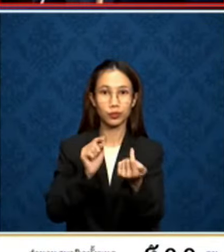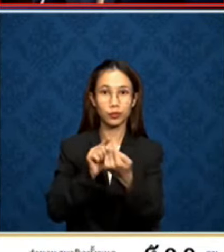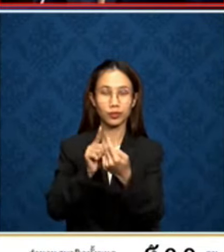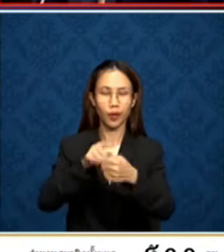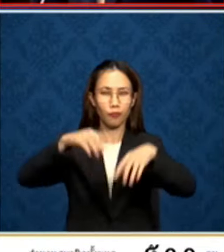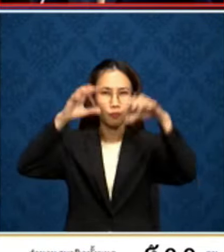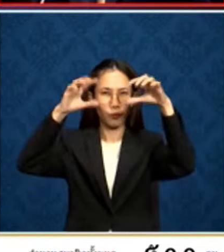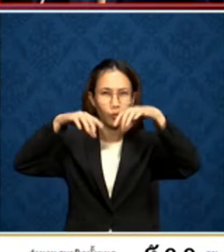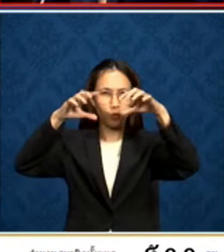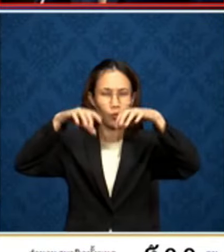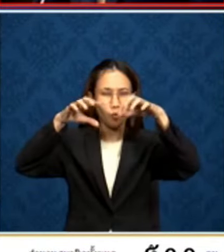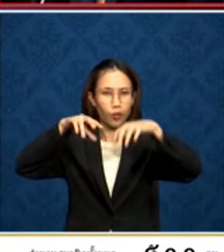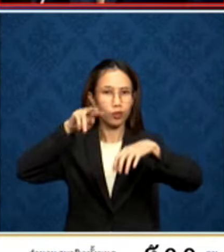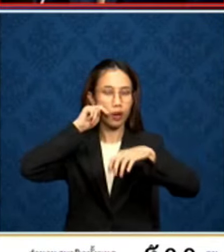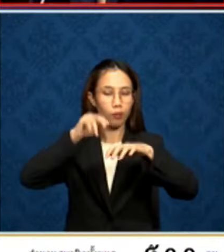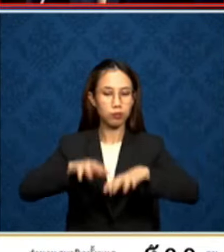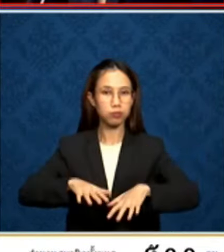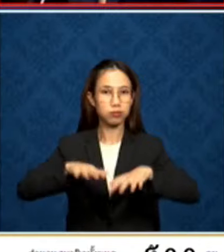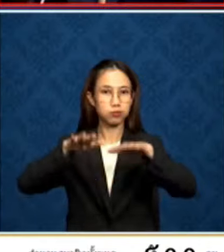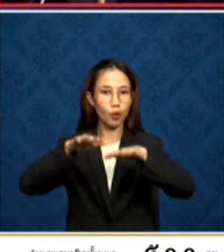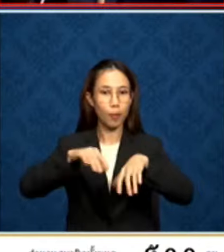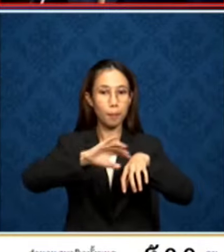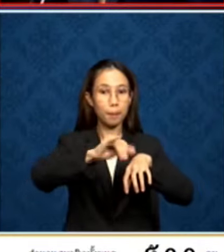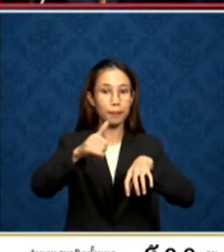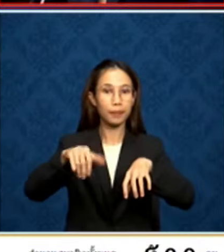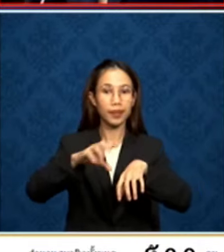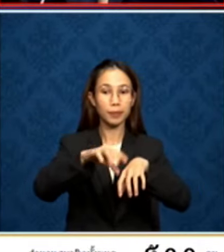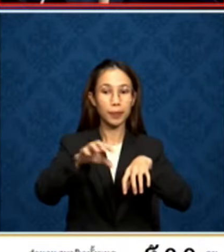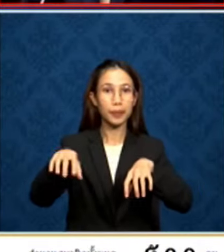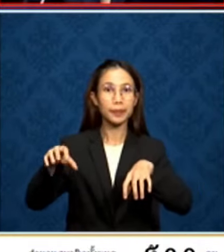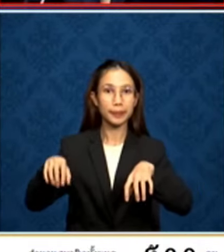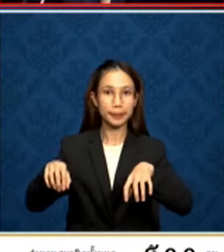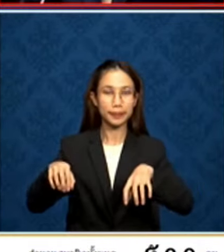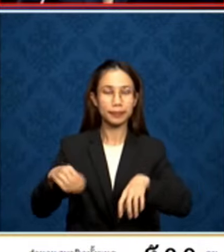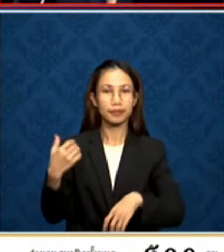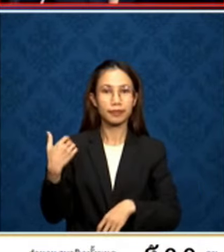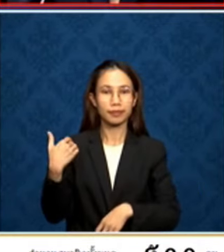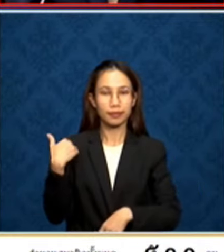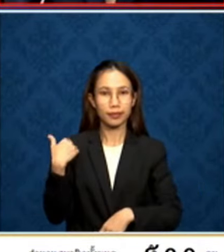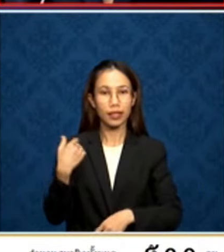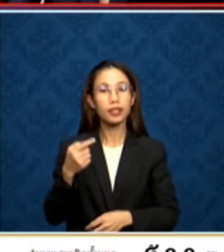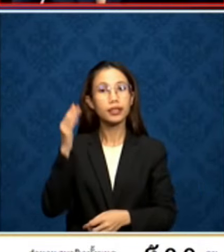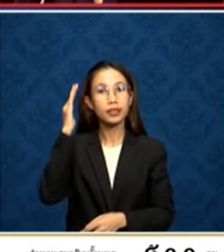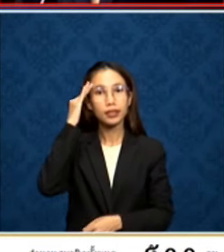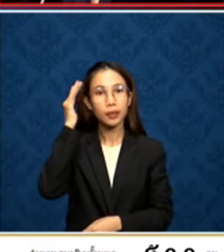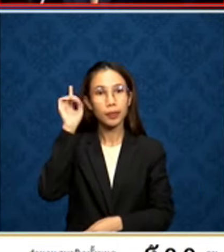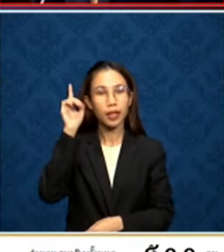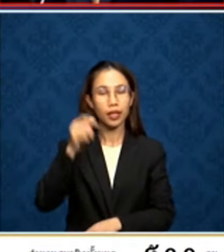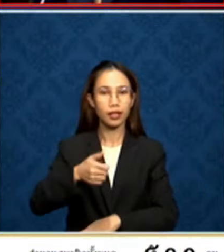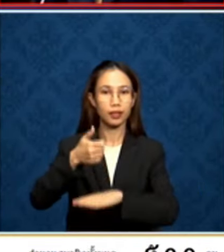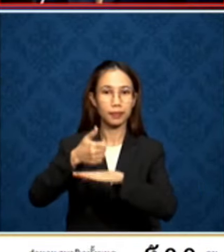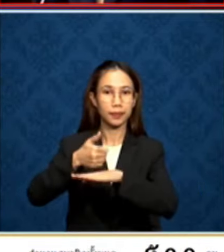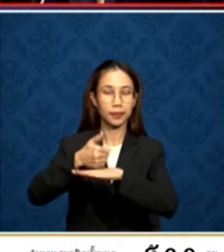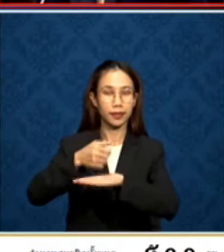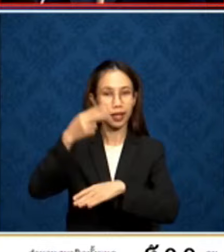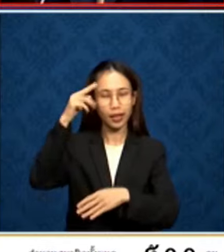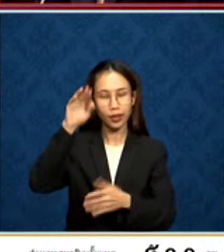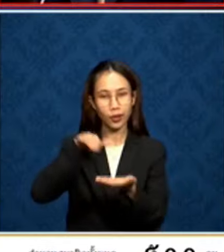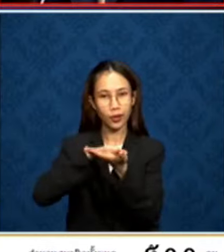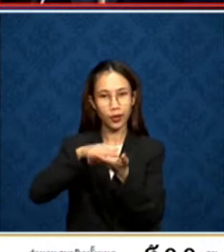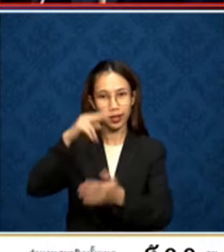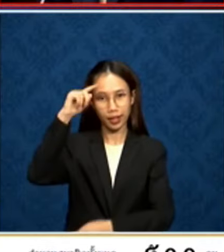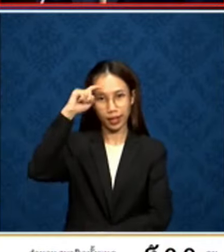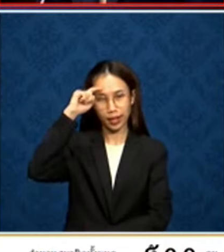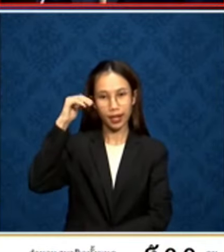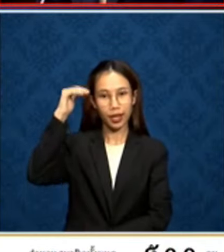หนักค่ะมีน้ำท่วมขังในบางพื้นที่หลังจากนั้นเองเราก็ได้รับทราบว่าท่านนายกรัฐมนตรีได้เชิญ